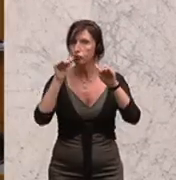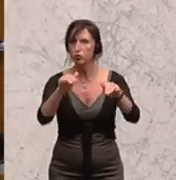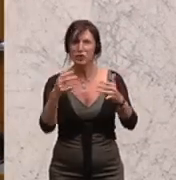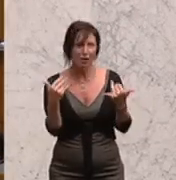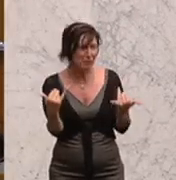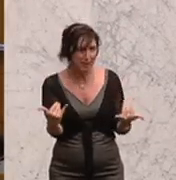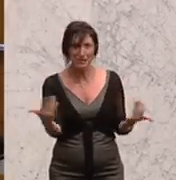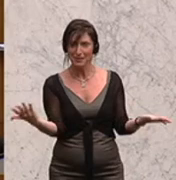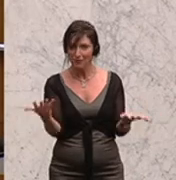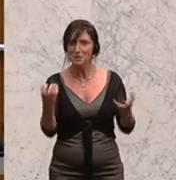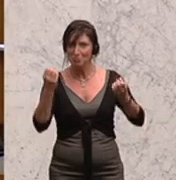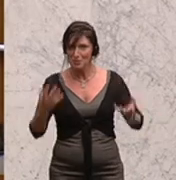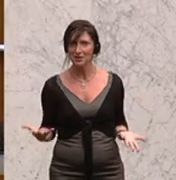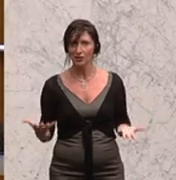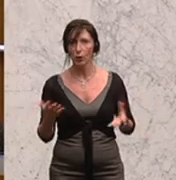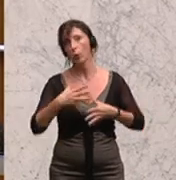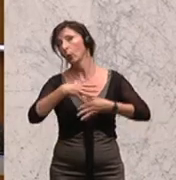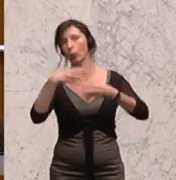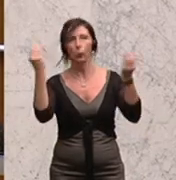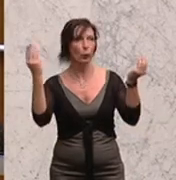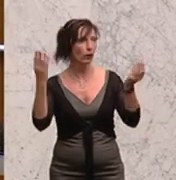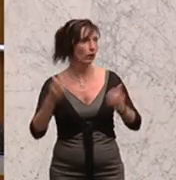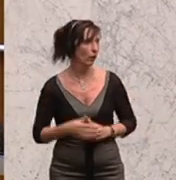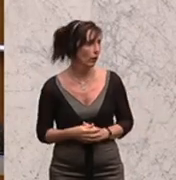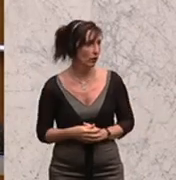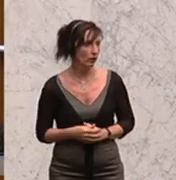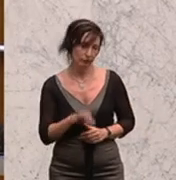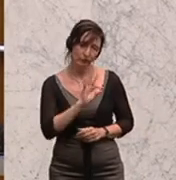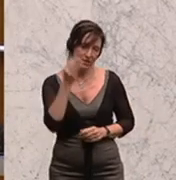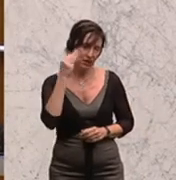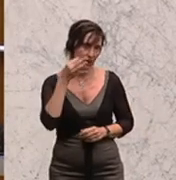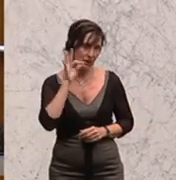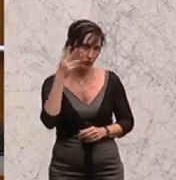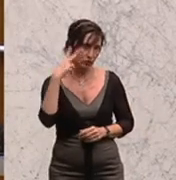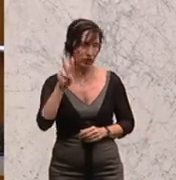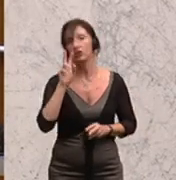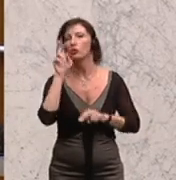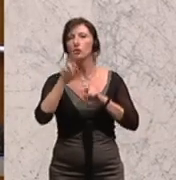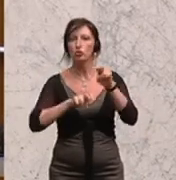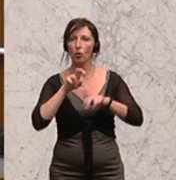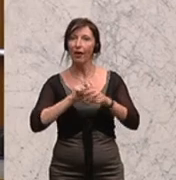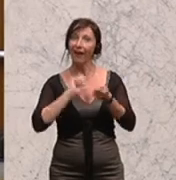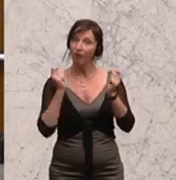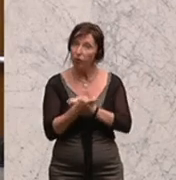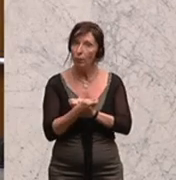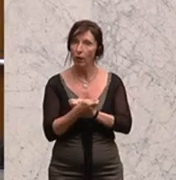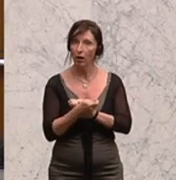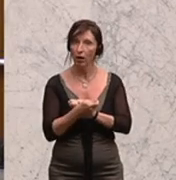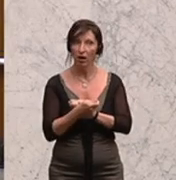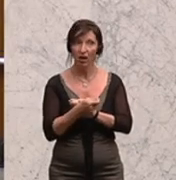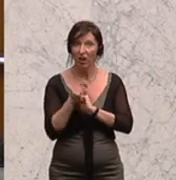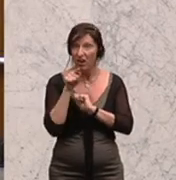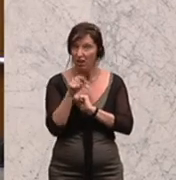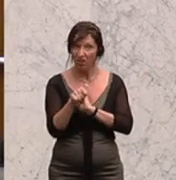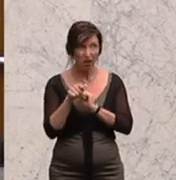Luft aufgelöst. Meine geschätzten Damen und Herren, die Steuerreform ist der Weg in die